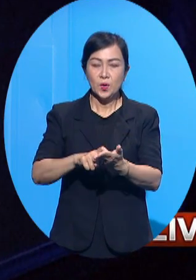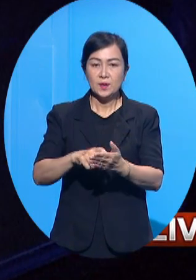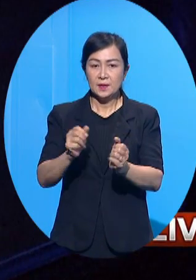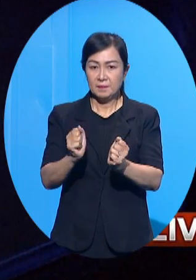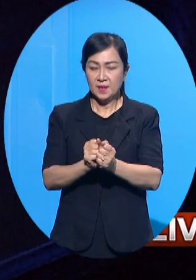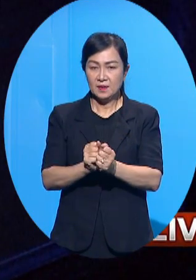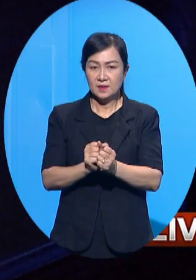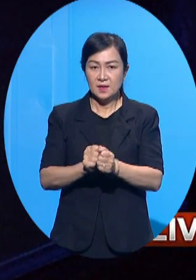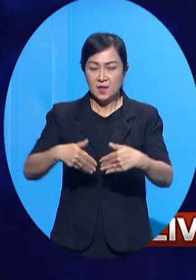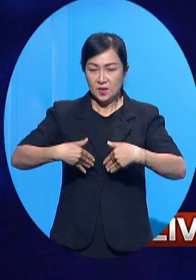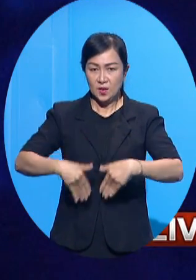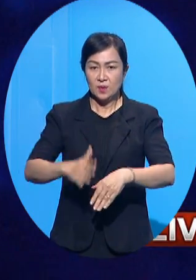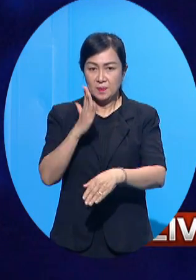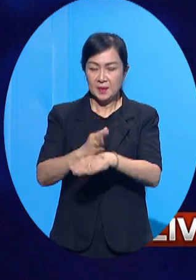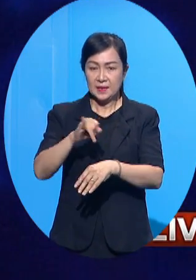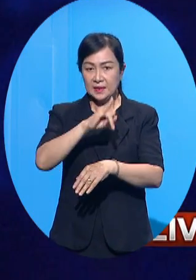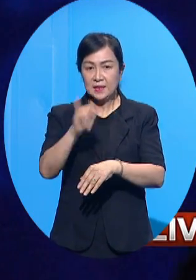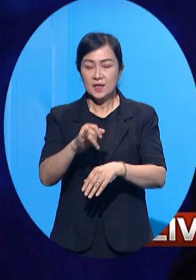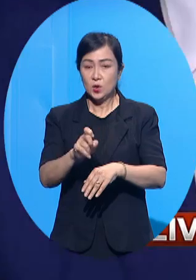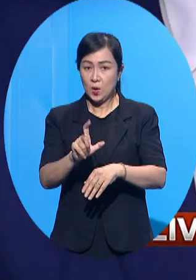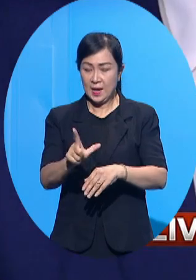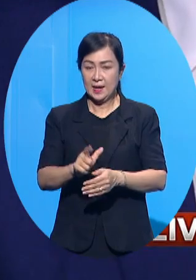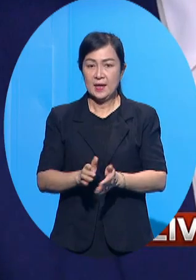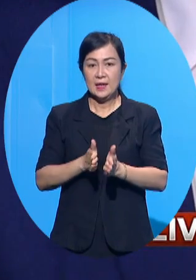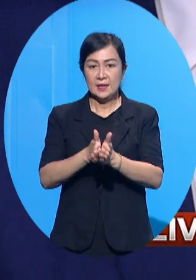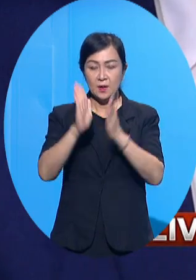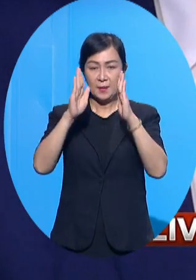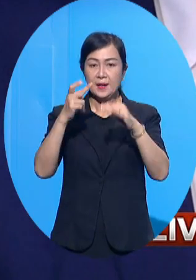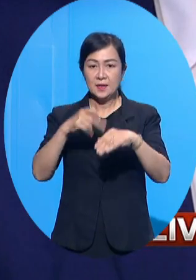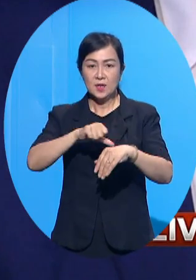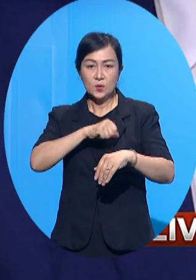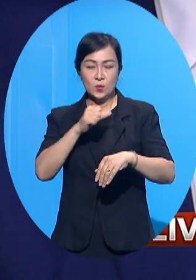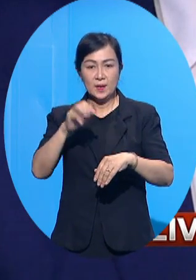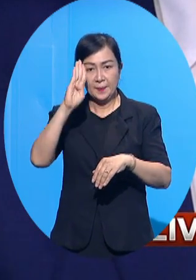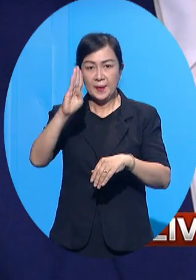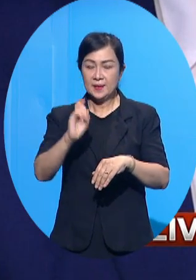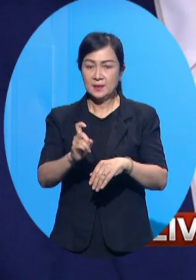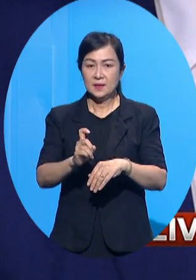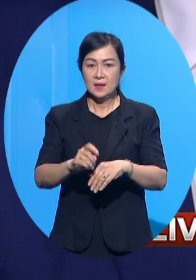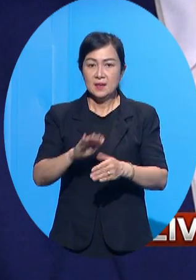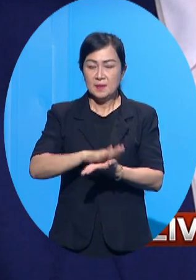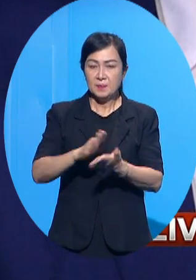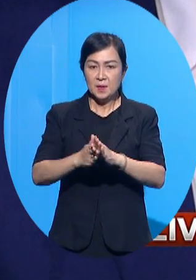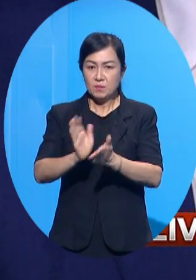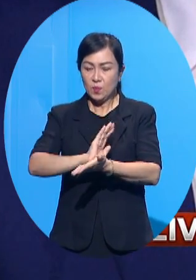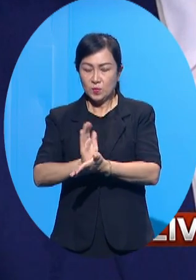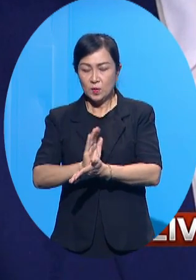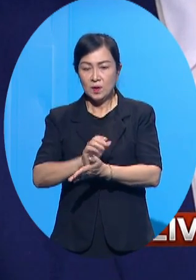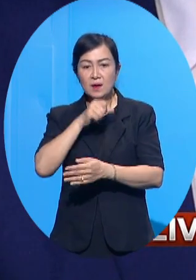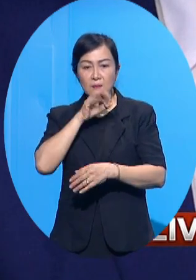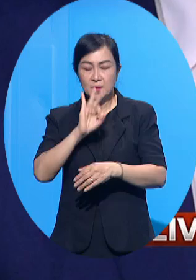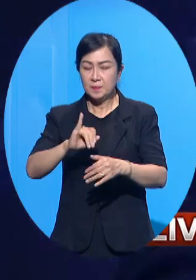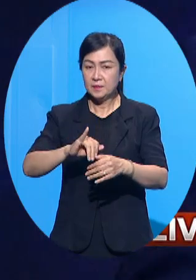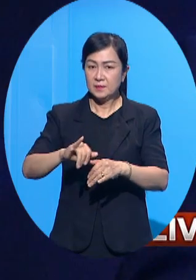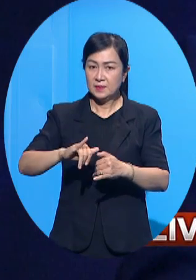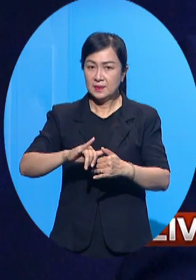đoàn sẽ gây thâm hục 5000 tỷ đô la ngân sách theo bà haris chính quyền tổng thống biden đang phải dọn dẹp mới hỗn độn do Donald trump gây